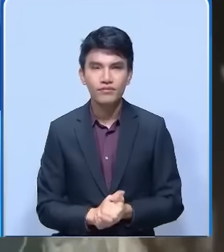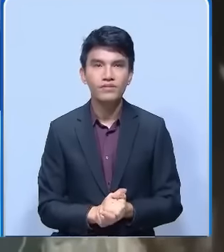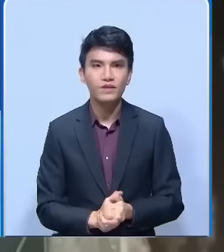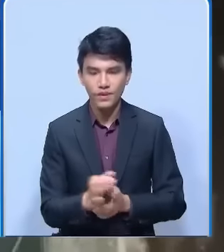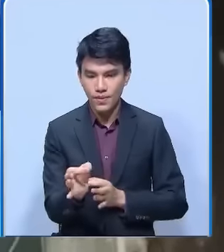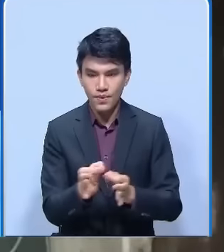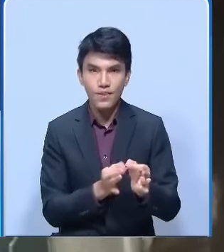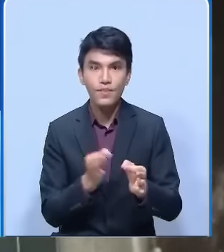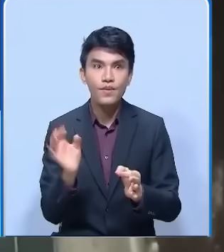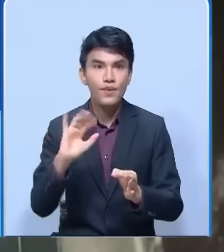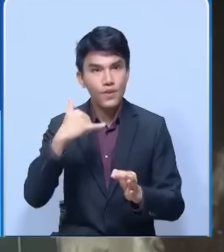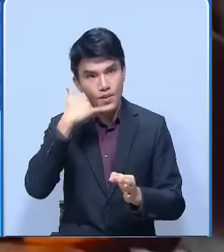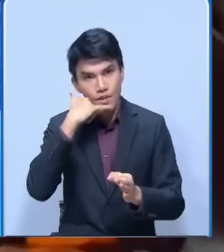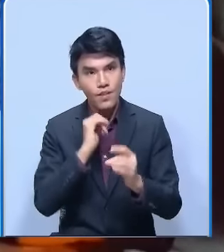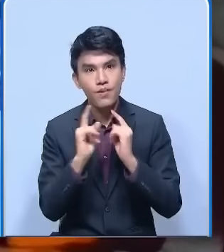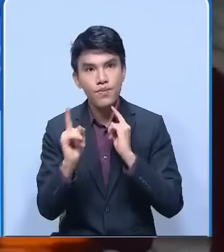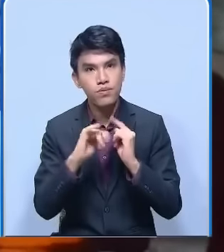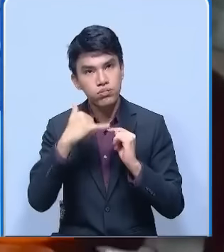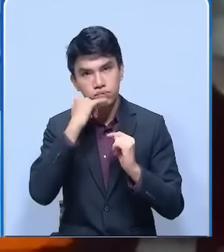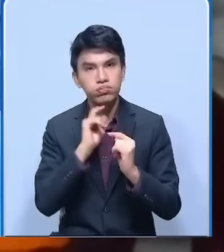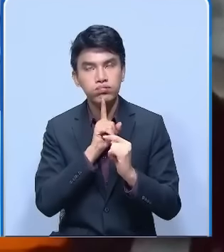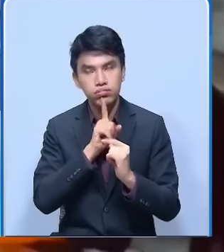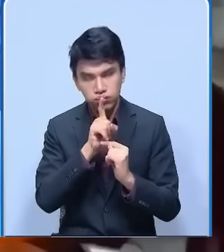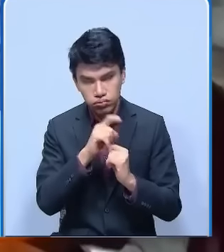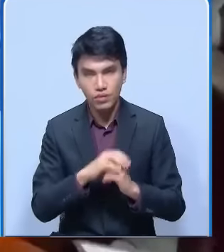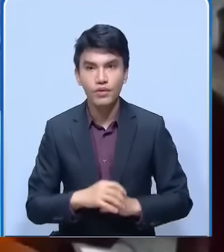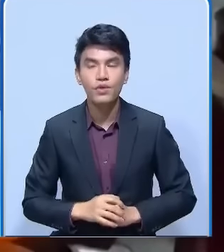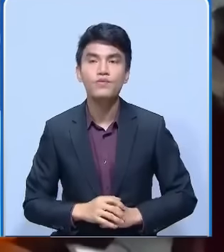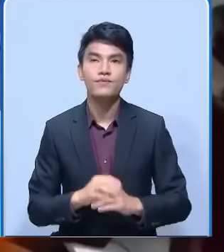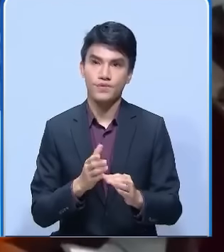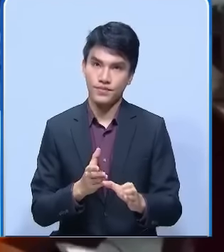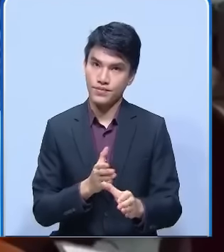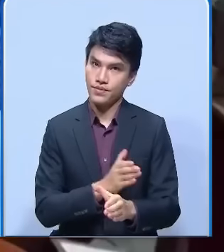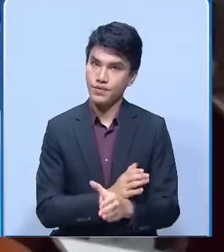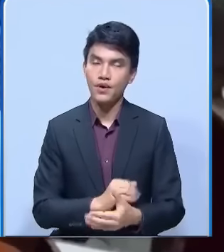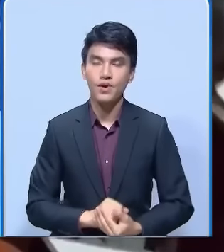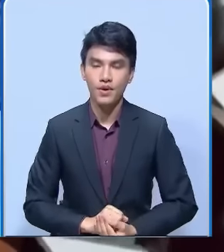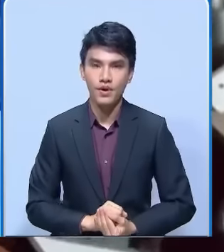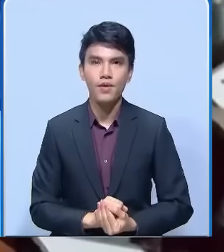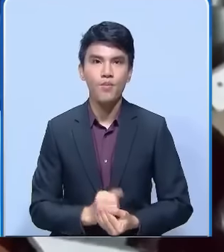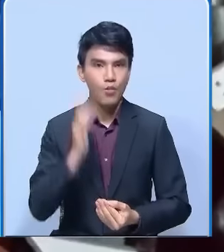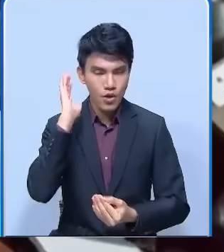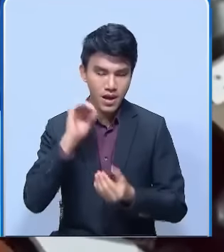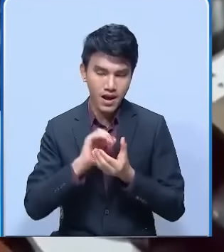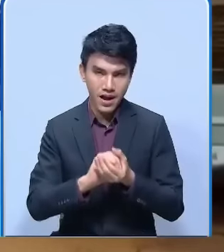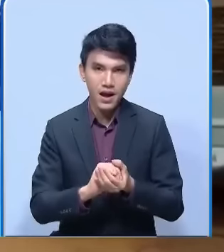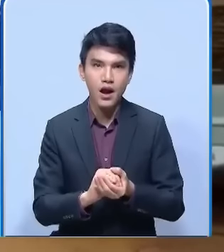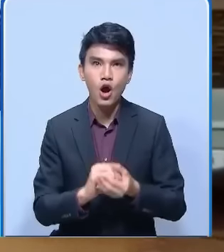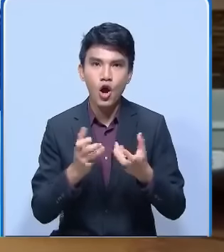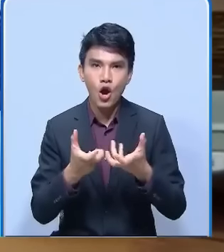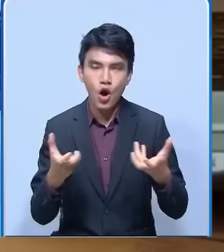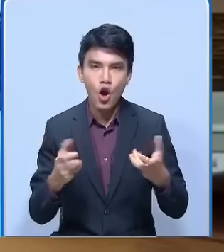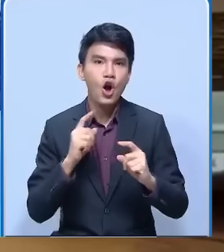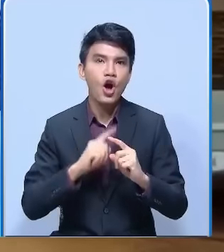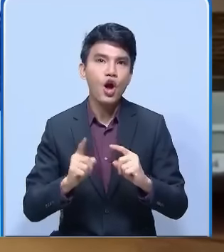งทางโทรศัพท์นะหลังจากโทรสอบถามนะเขาบอกว่าก่อนหน้านี้สามีเจ้าของบ้านเอาเครื่องใช้ไฟฟ้า